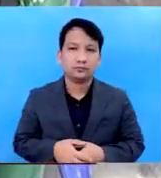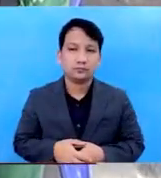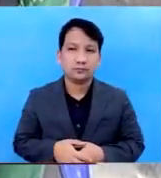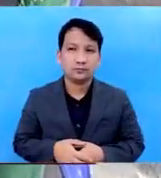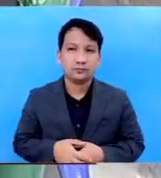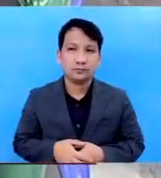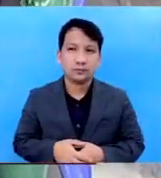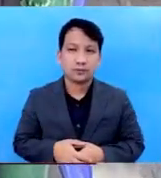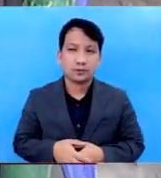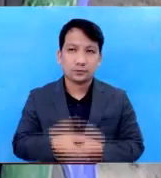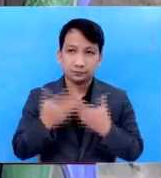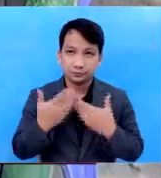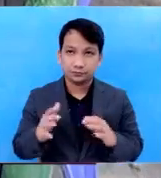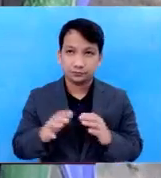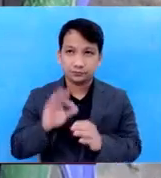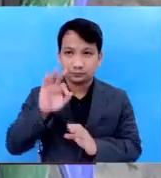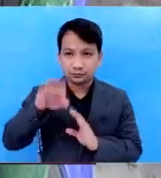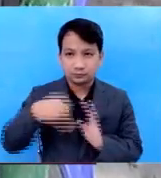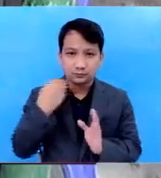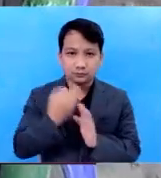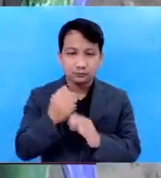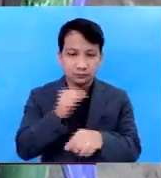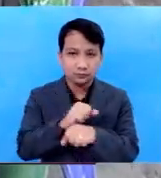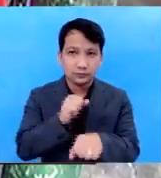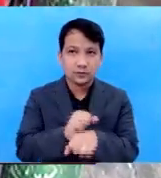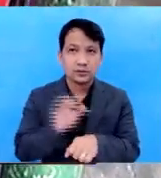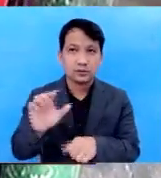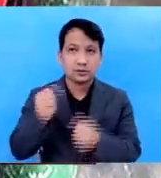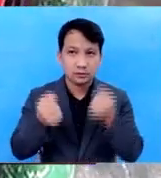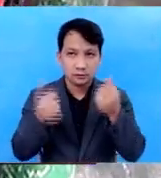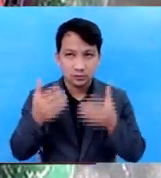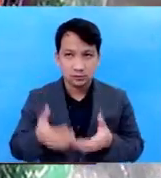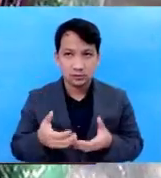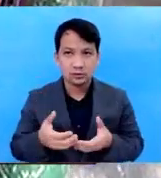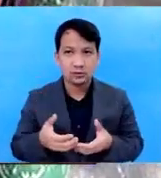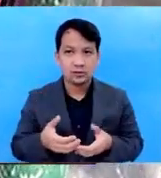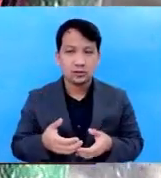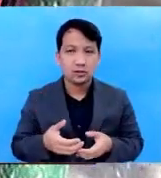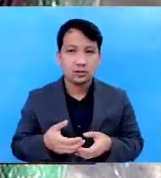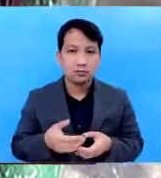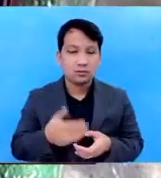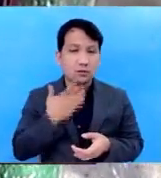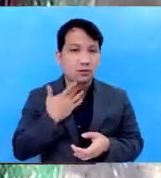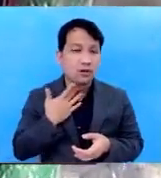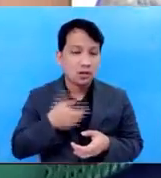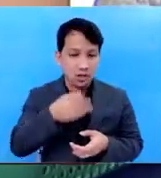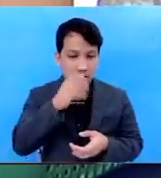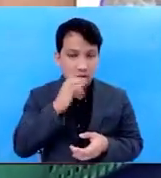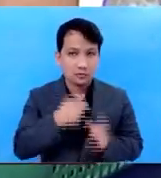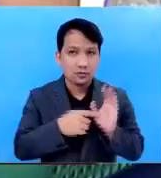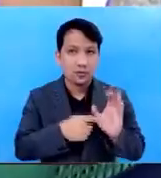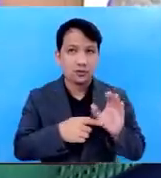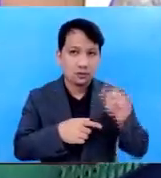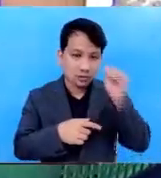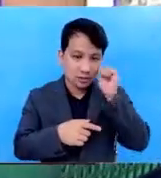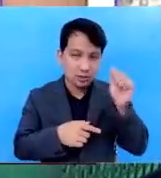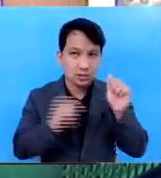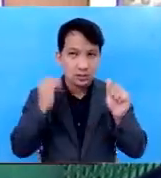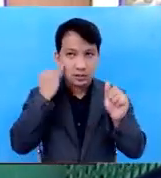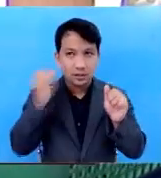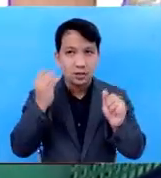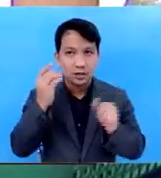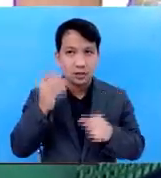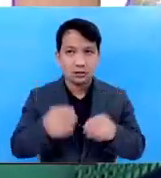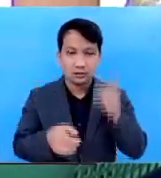Pagkatapos ng halos 9 na oras na pagtatrabaho bilang driver, pampapawi ng uhaw at pagod ni na Alex Jose at Jason Durante